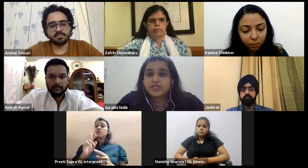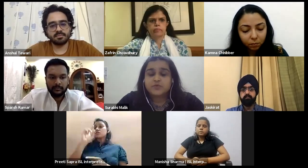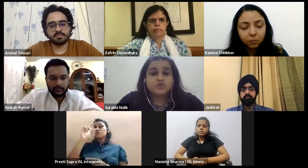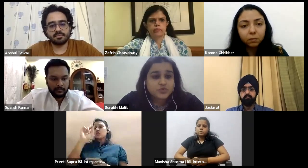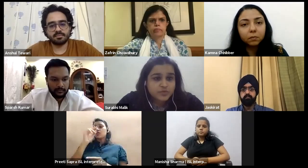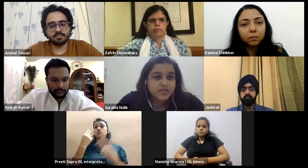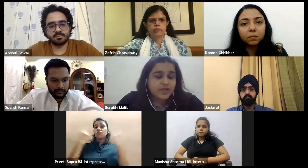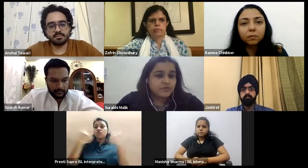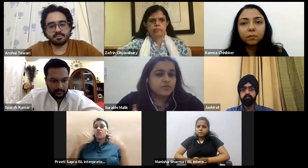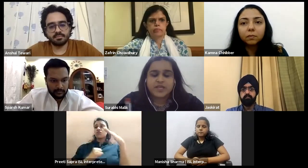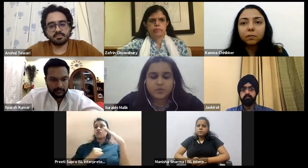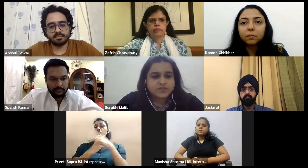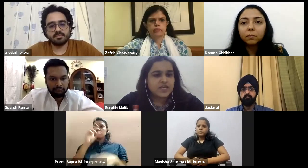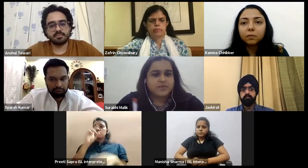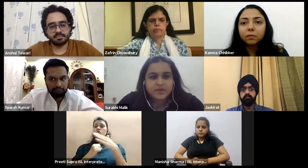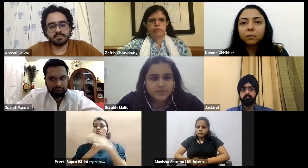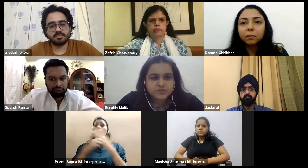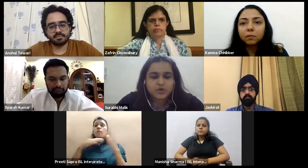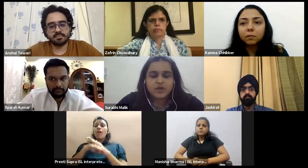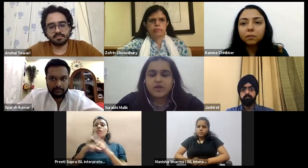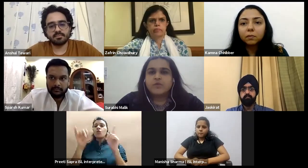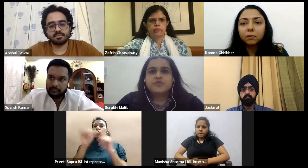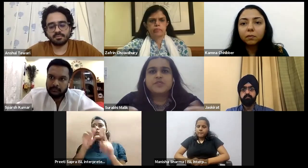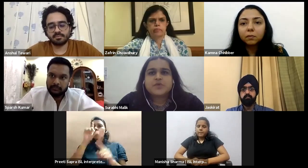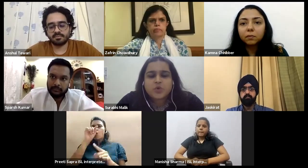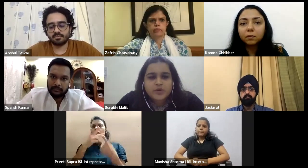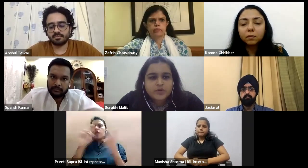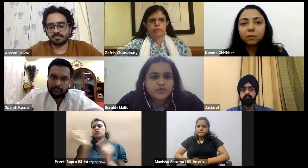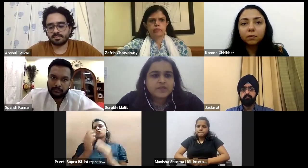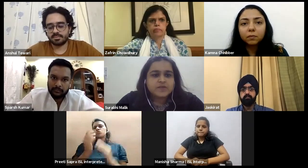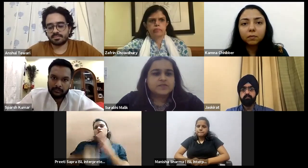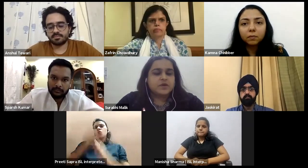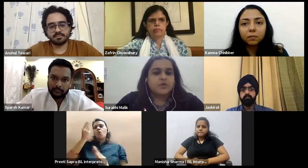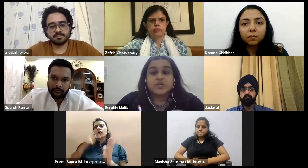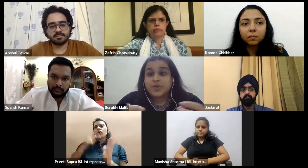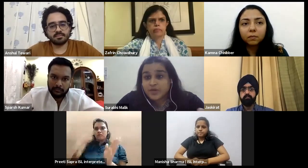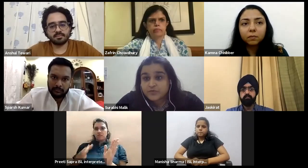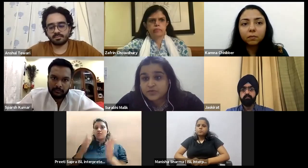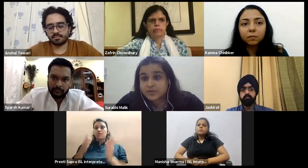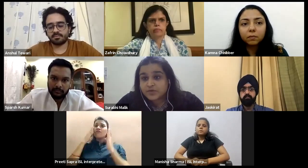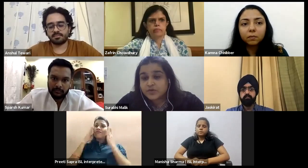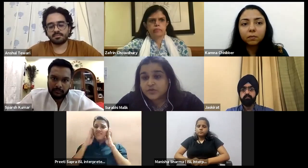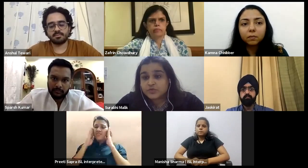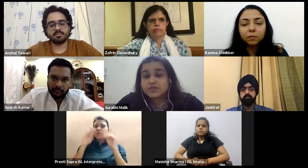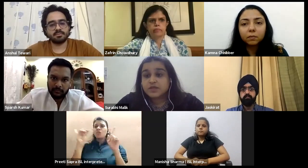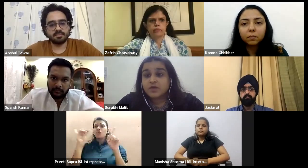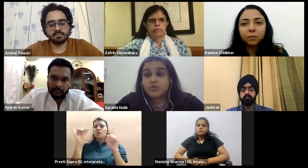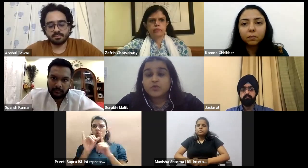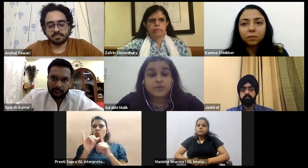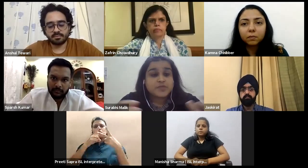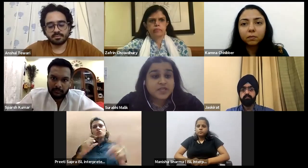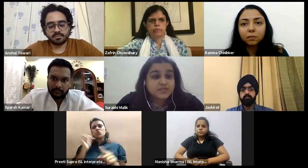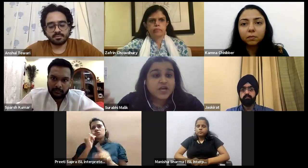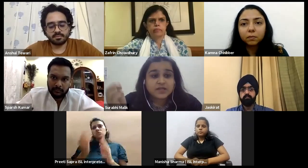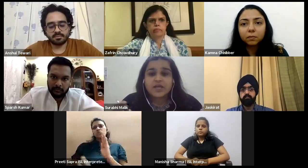user base for social media platforms like WhatsApp, like Facebook, which means majority of the Indians, which are primarily first time internet users, वो